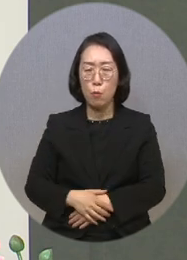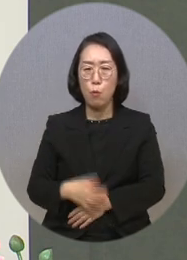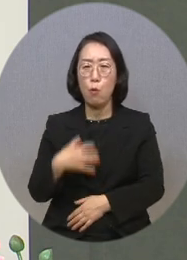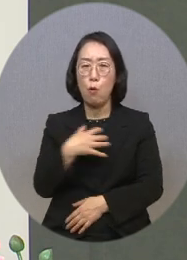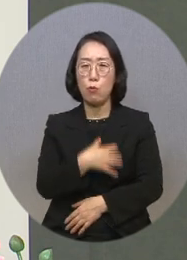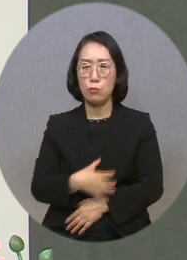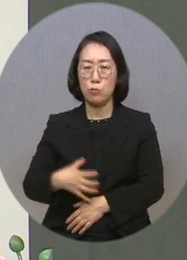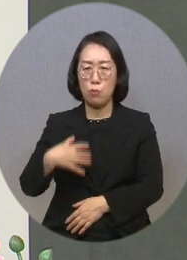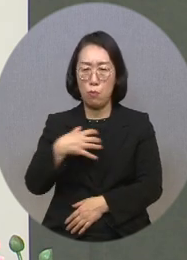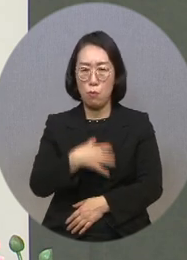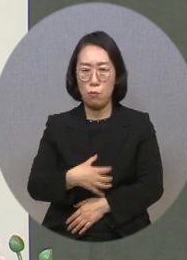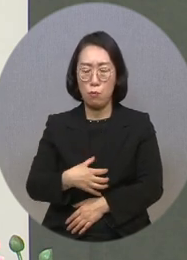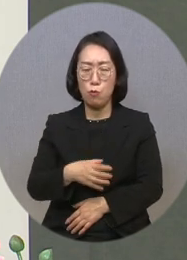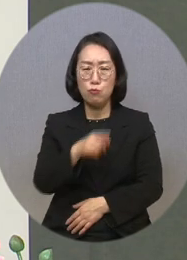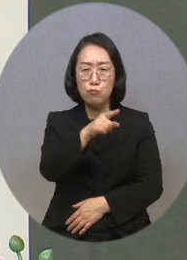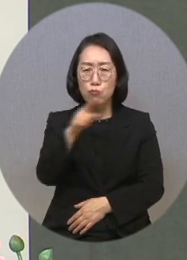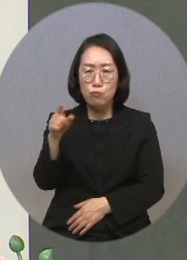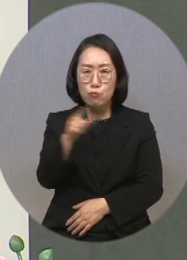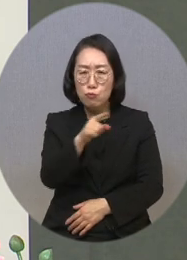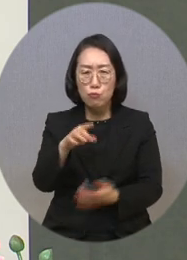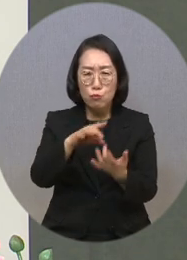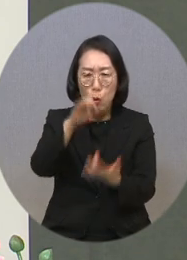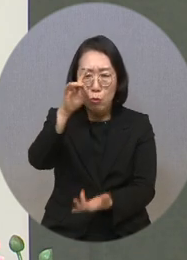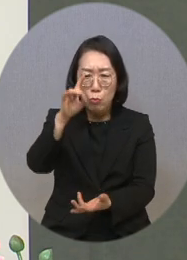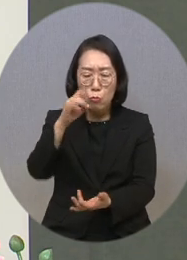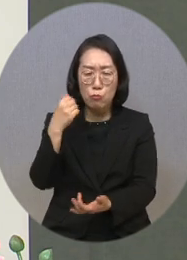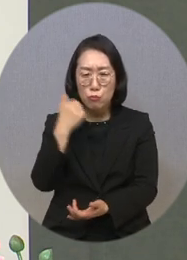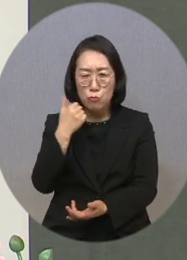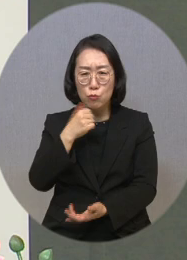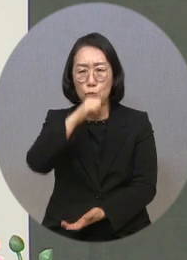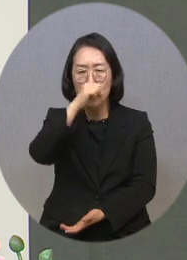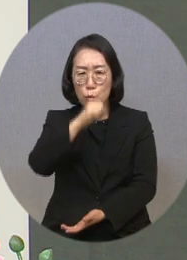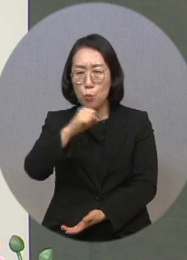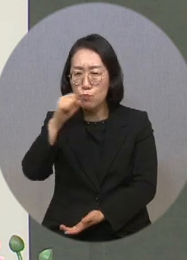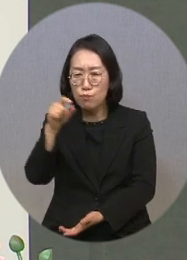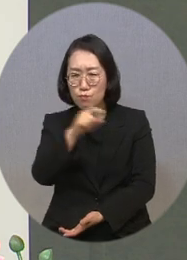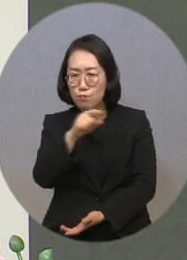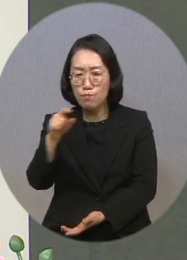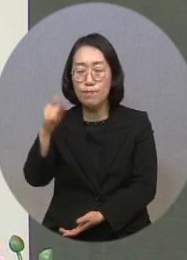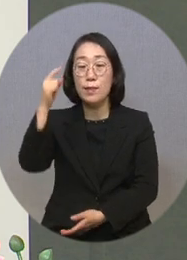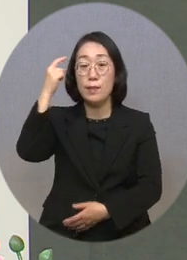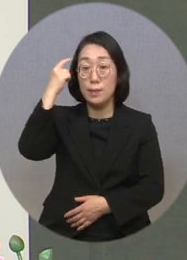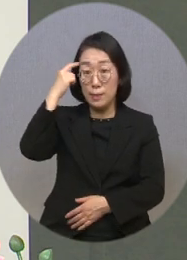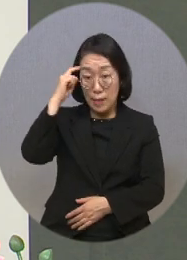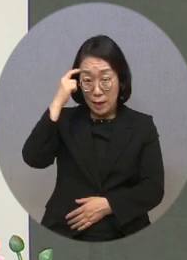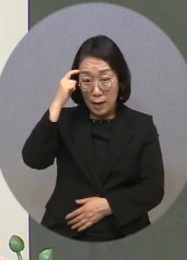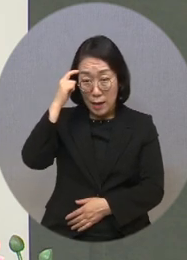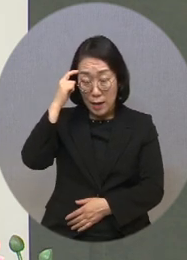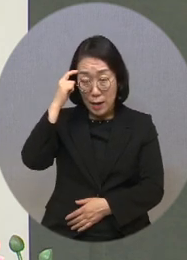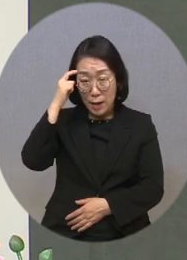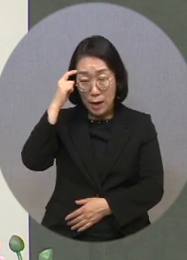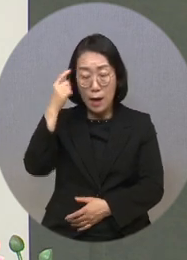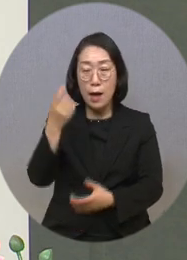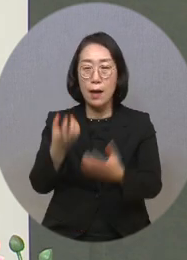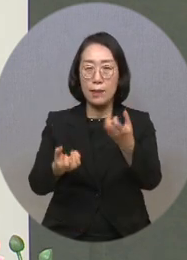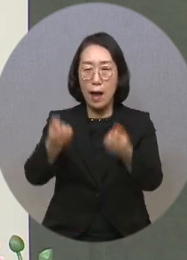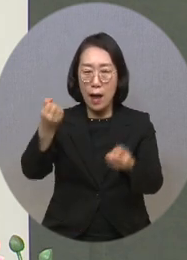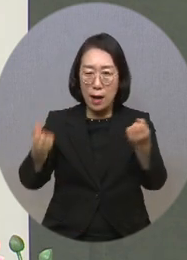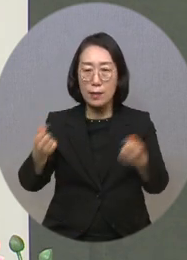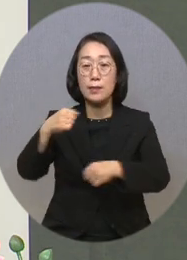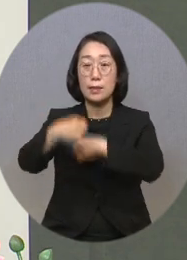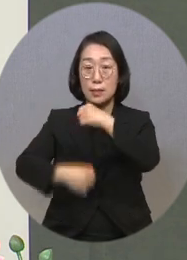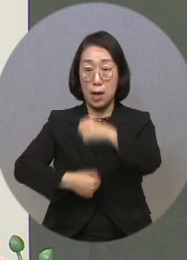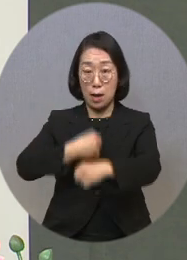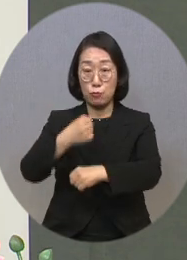초조합니다. 그렇죠. 과연 누가 대통령이 됐으면 좋겠던가 하는 네. 생각은 다 각자 자유니까